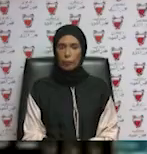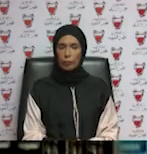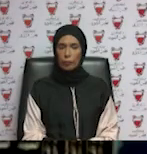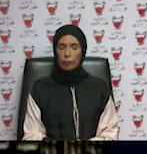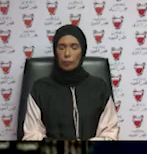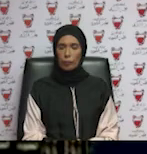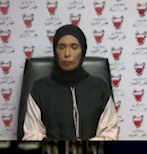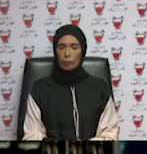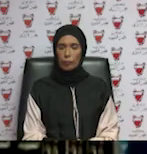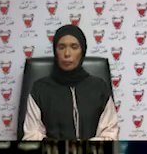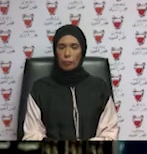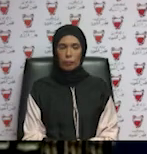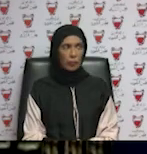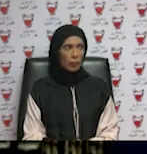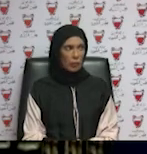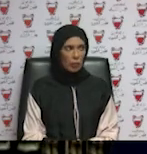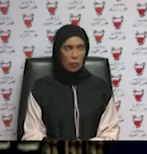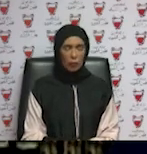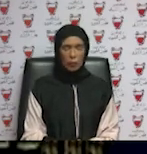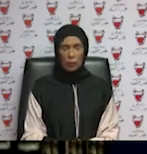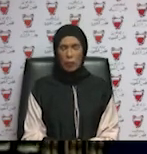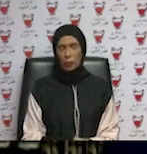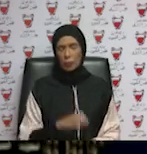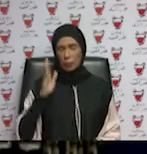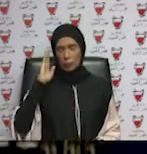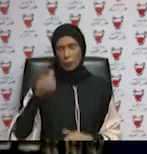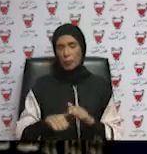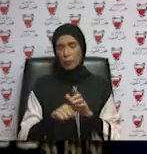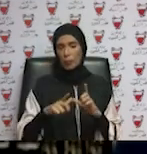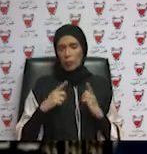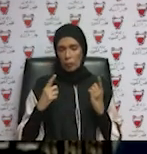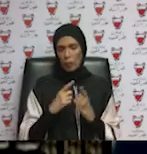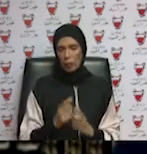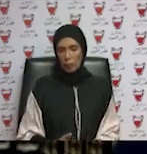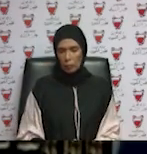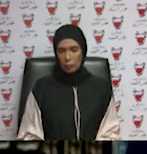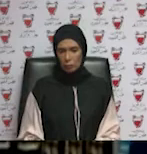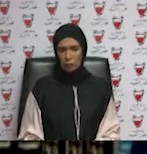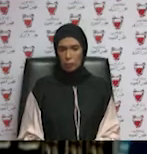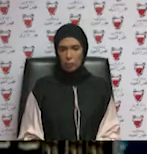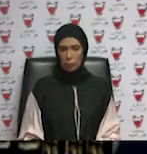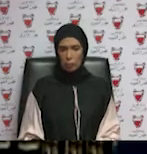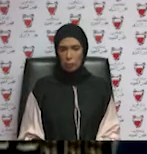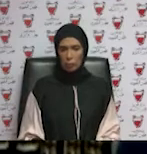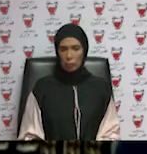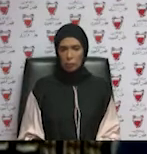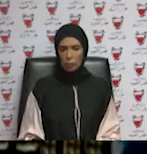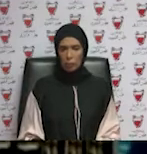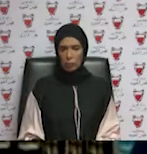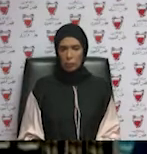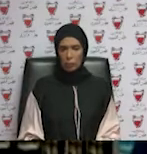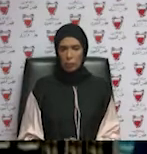شكرا معالي الرئيس، والشكر موصول لرئيس أعضاء اللجنة مرة أخرى. معالي الرئيس، أنا بس بالعودة إلى المادة الدستورية